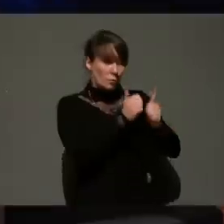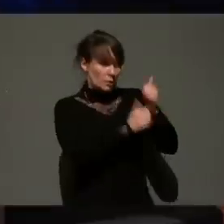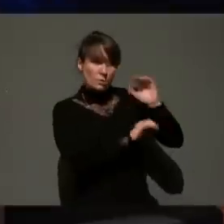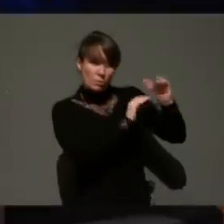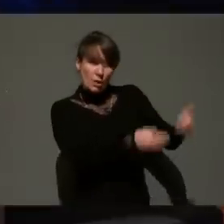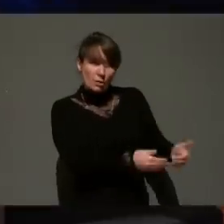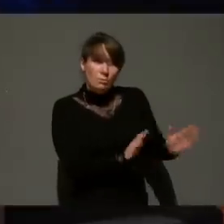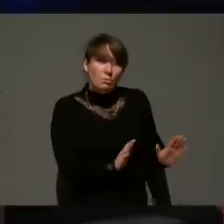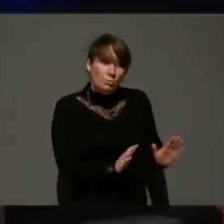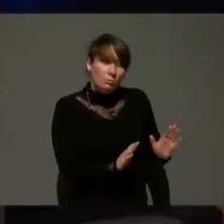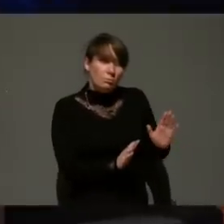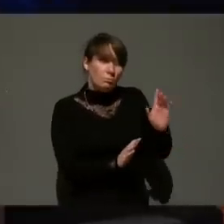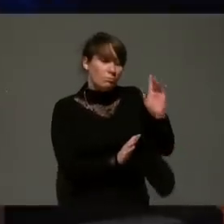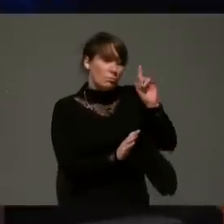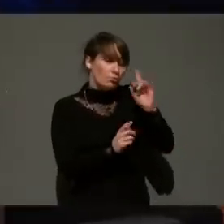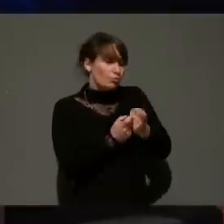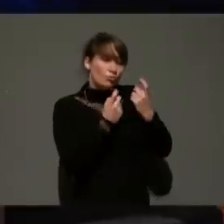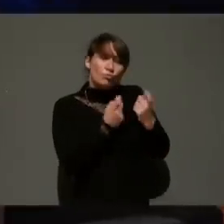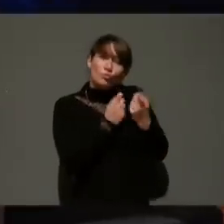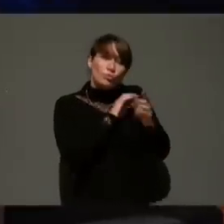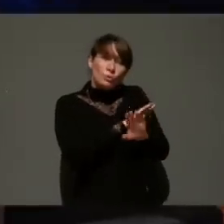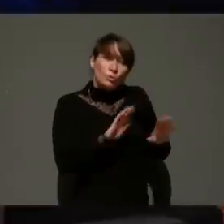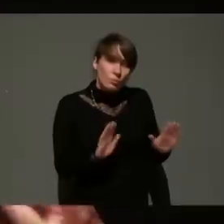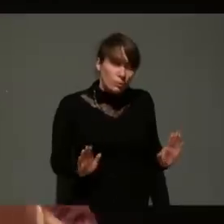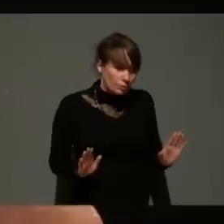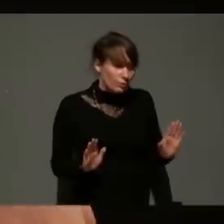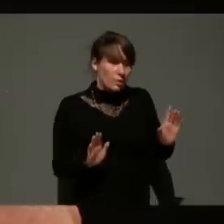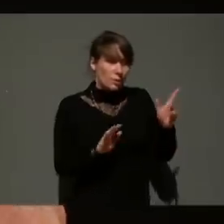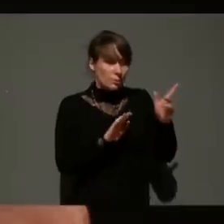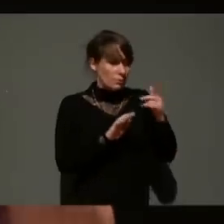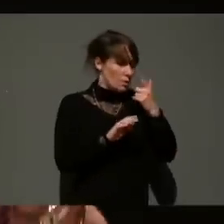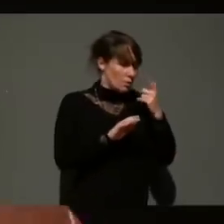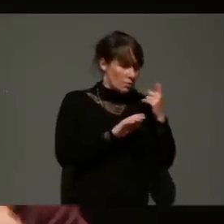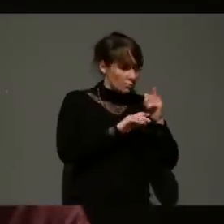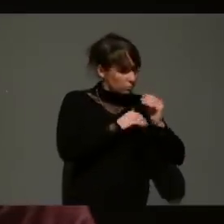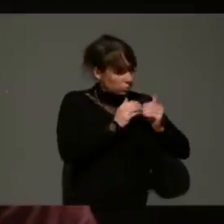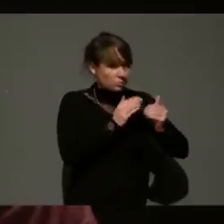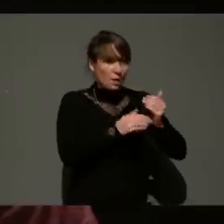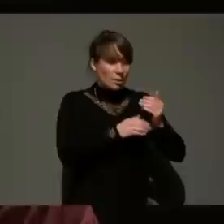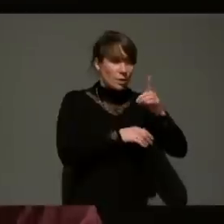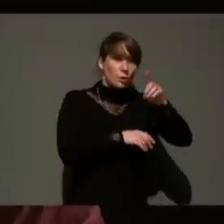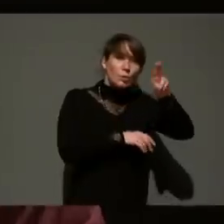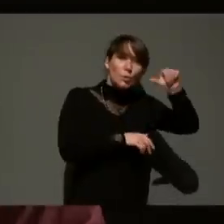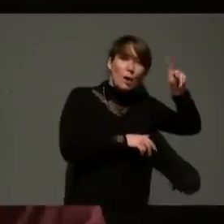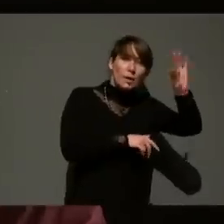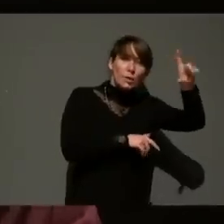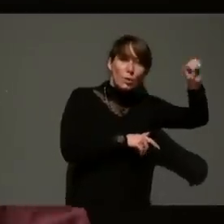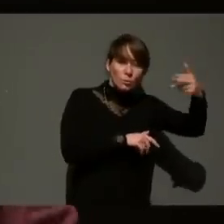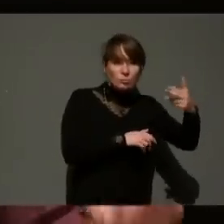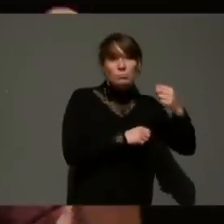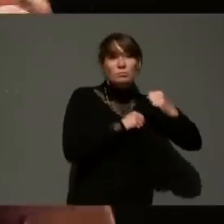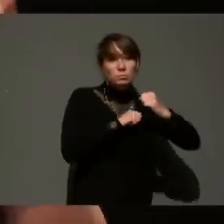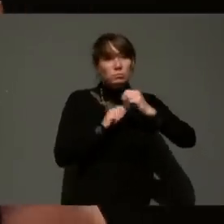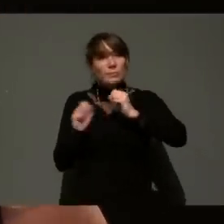vous ne faisiez plus que de l'entretien, et c'est finalement le duathlon qui vous a remis un petit peu le pied à l'étrier.